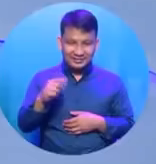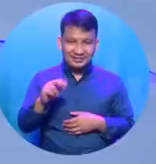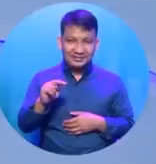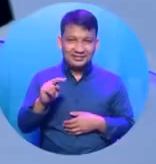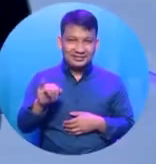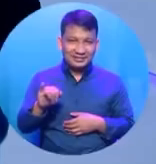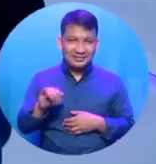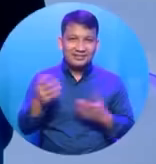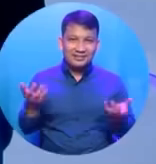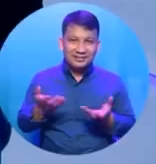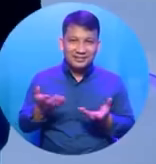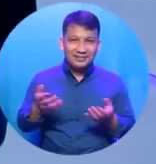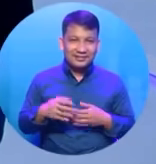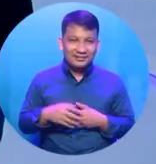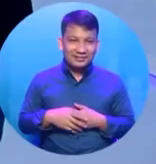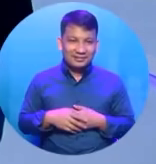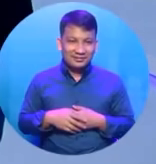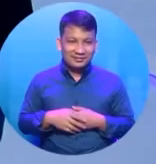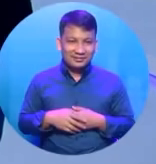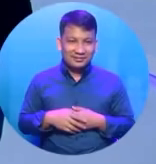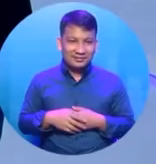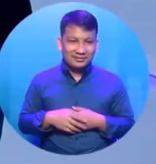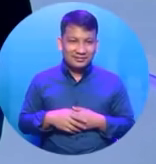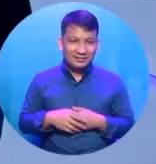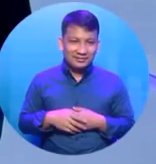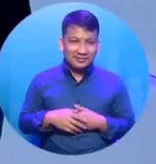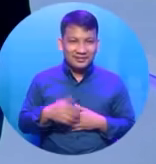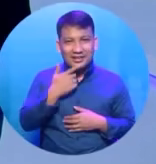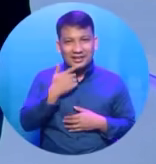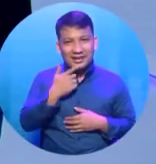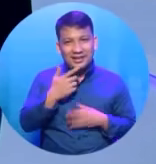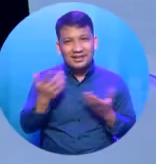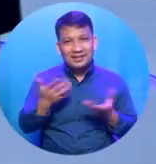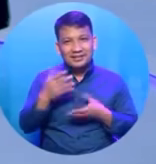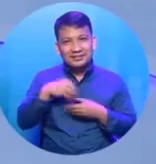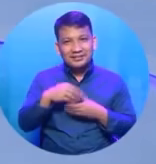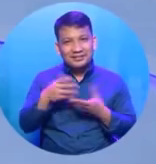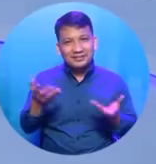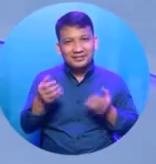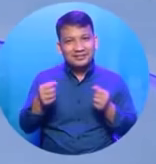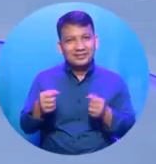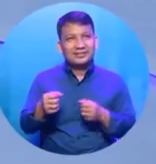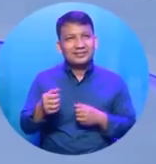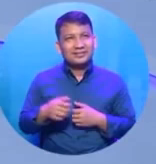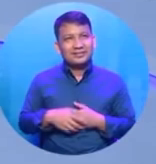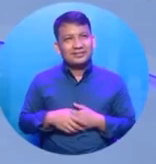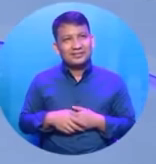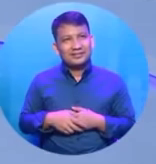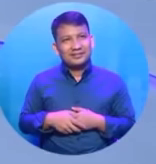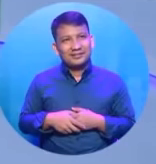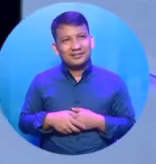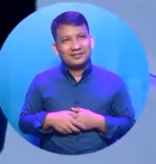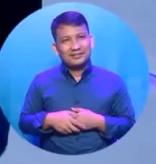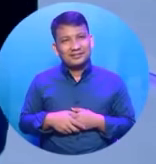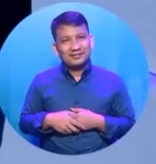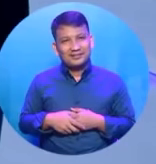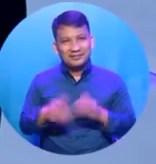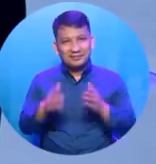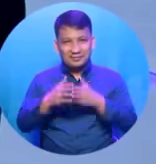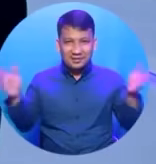Saan sa Sarangani? Alam mo, sa Glen, Sarangani, saan sa Glen, Sarangani? Malaki ang